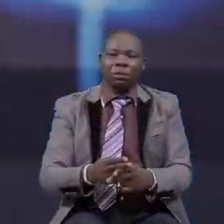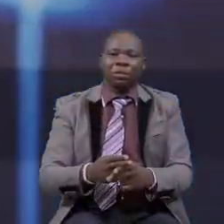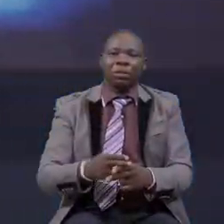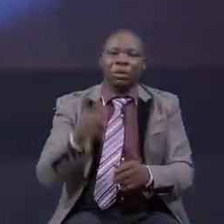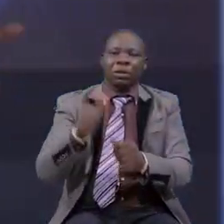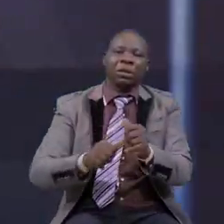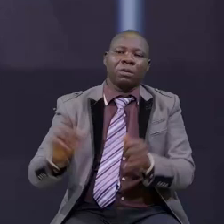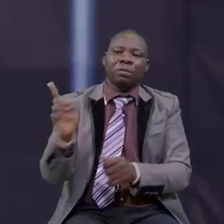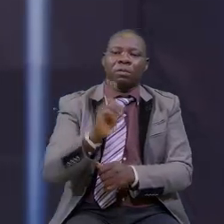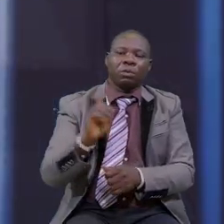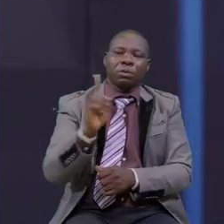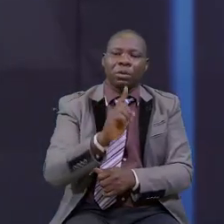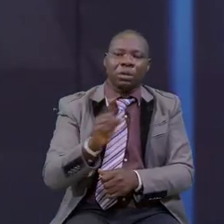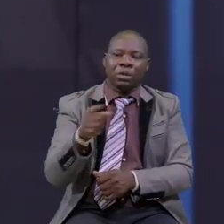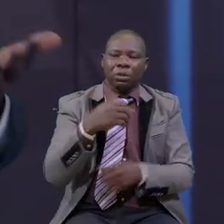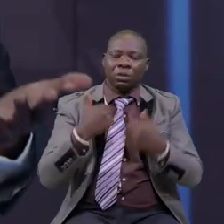Partout,